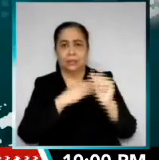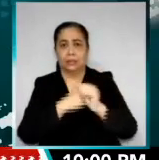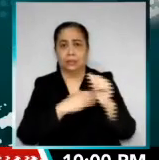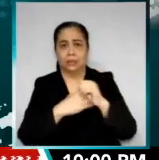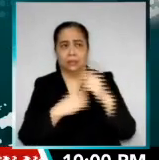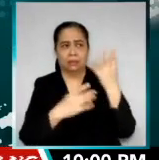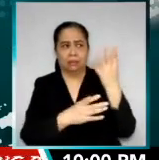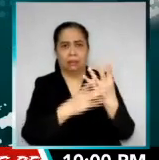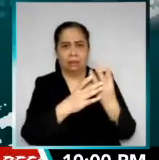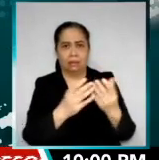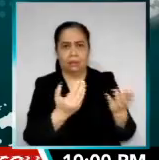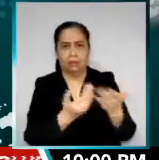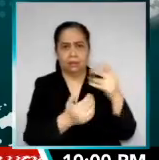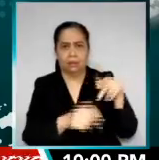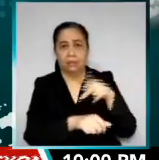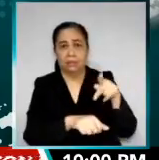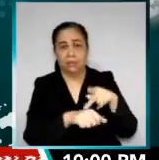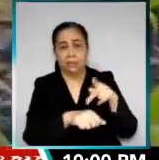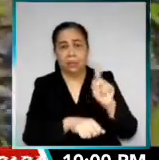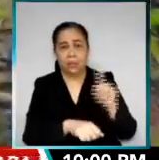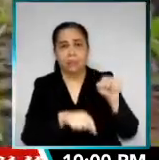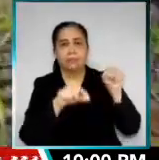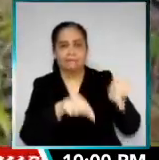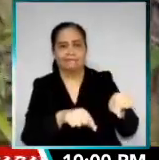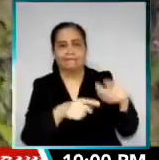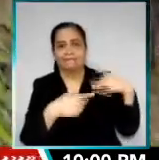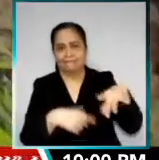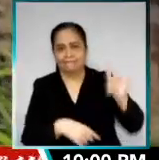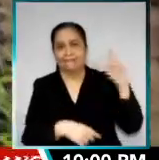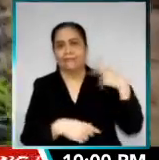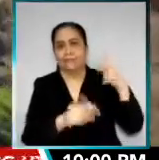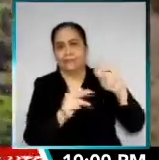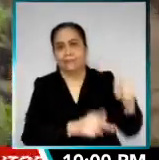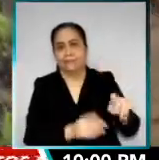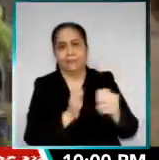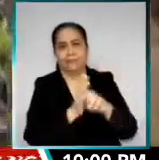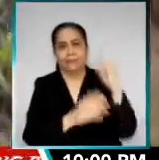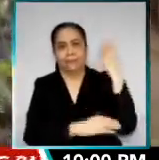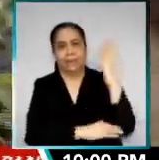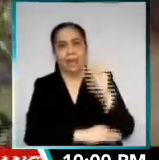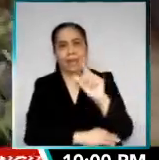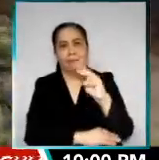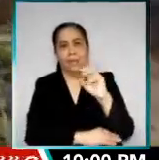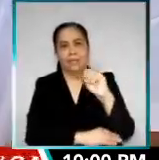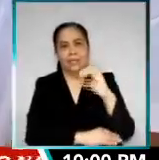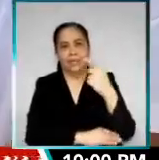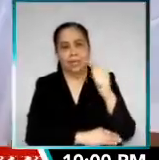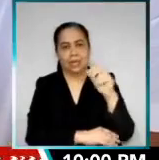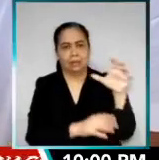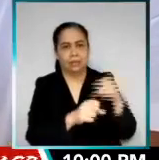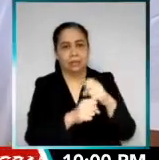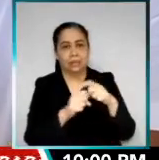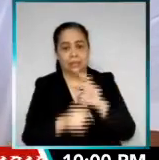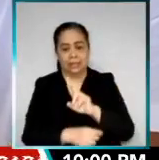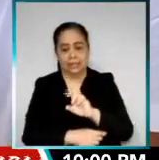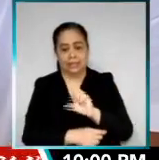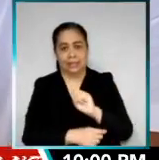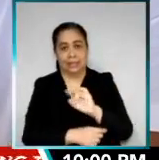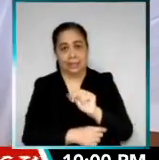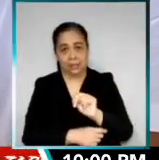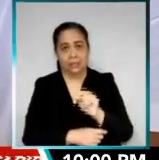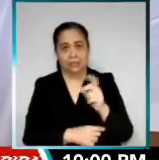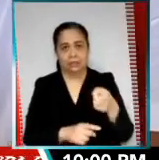species sa Pilipinas dito matatagpuan, tulad ng puno ng almasiga na kinukuhanan ng resin. Pangunang problema